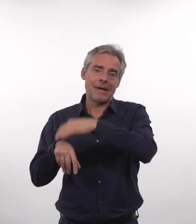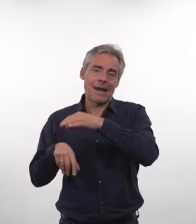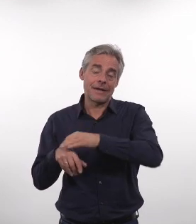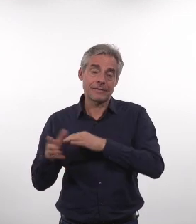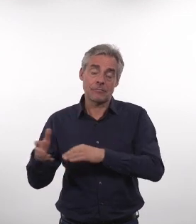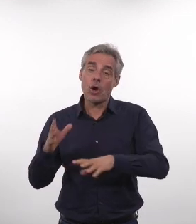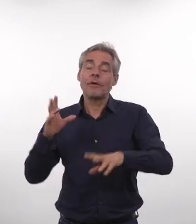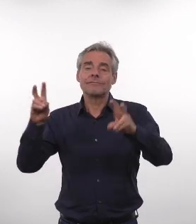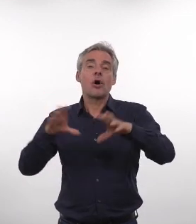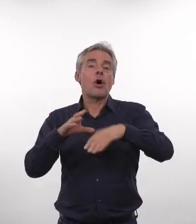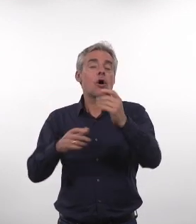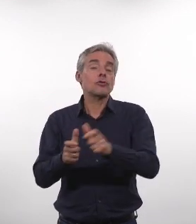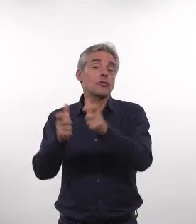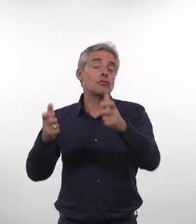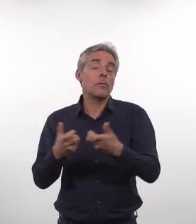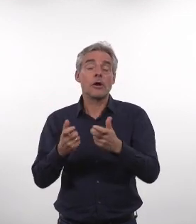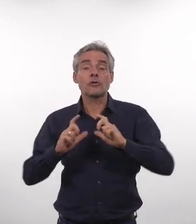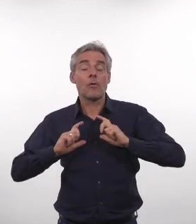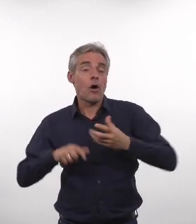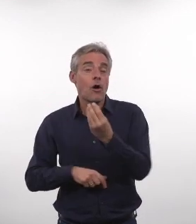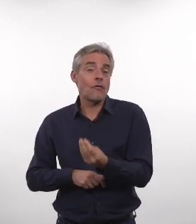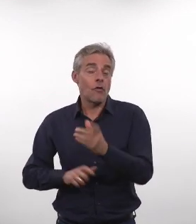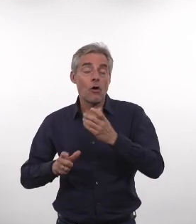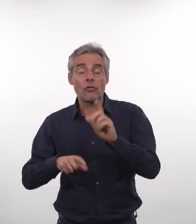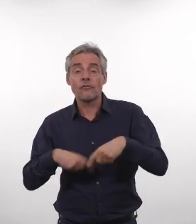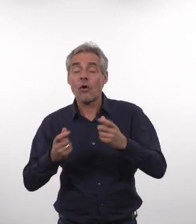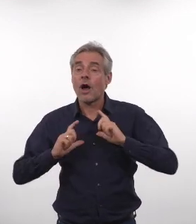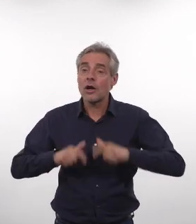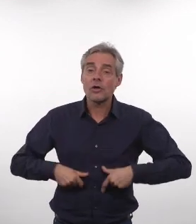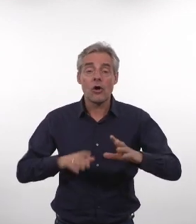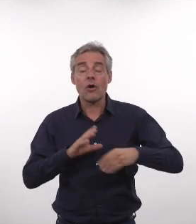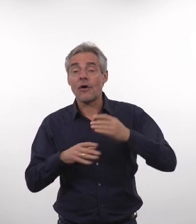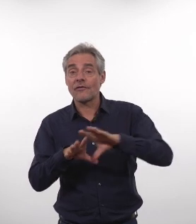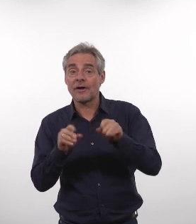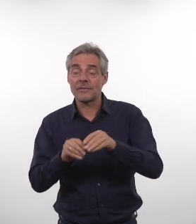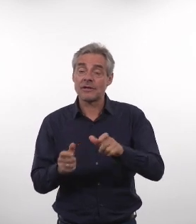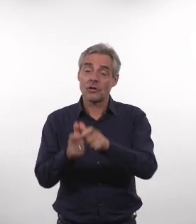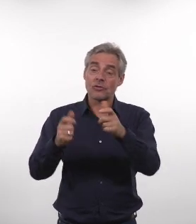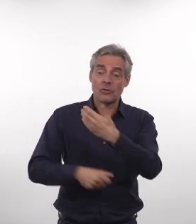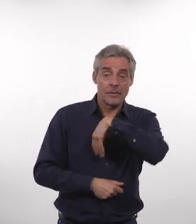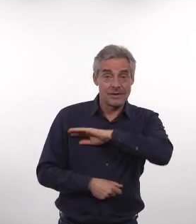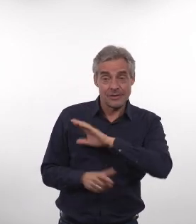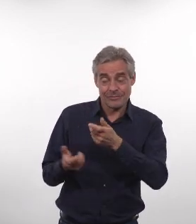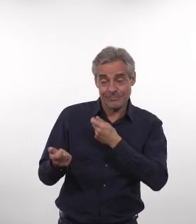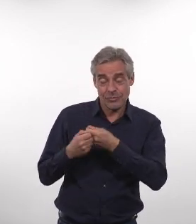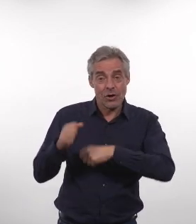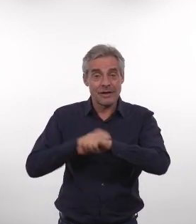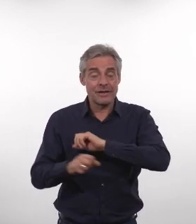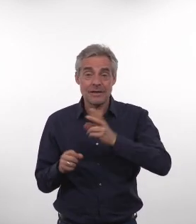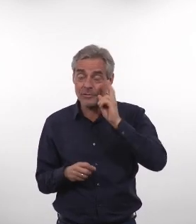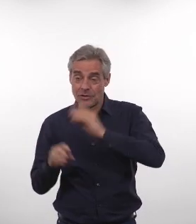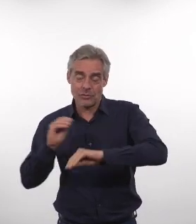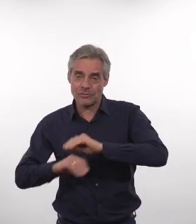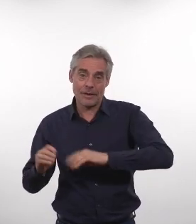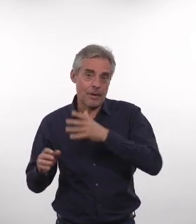hors structure, des enfants qui vont à l'école et qui sont en famille, qui n'ont pas de structure pour être pris en charge par l'habituation aux soins. Et puis on a aussi